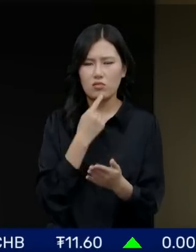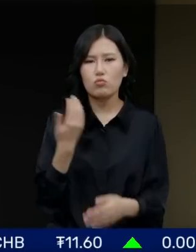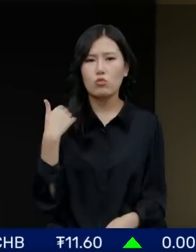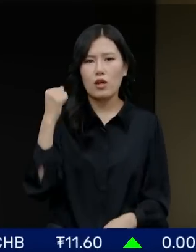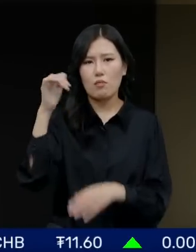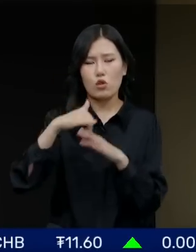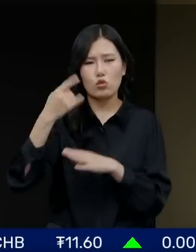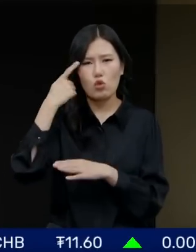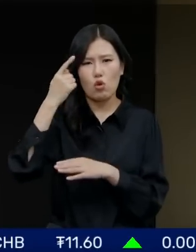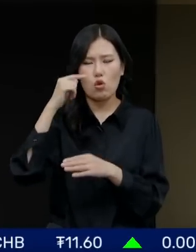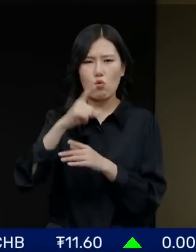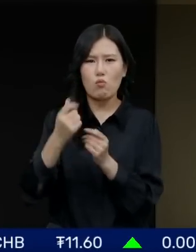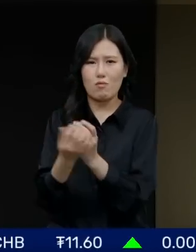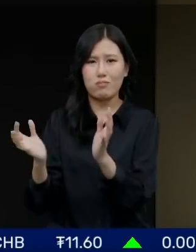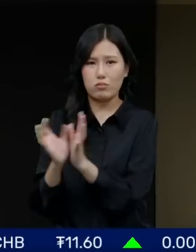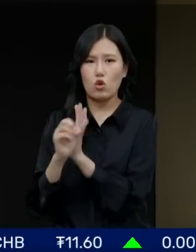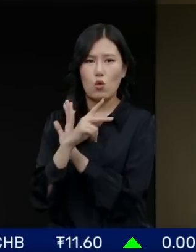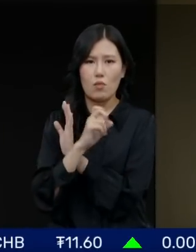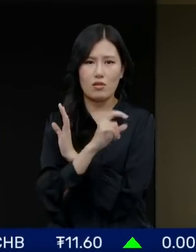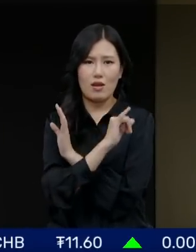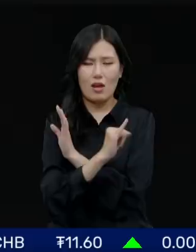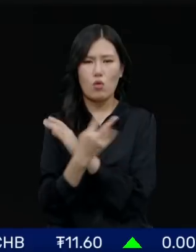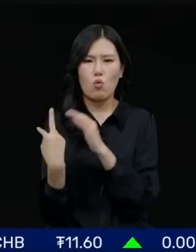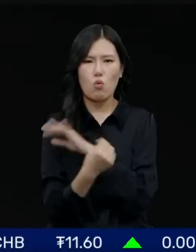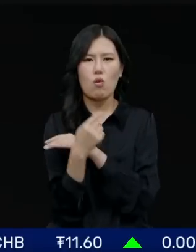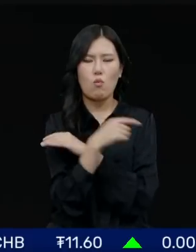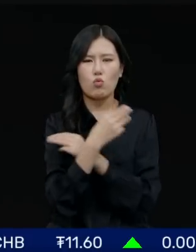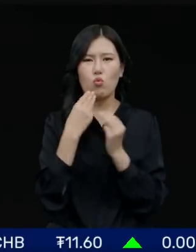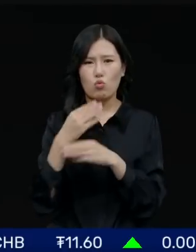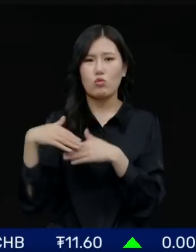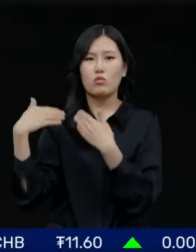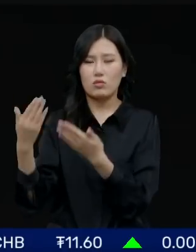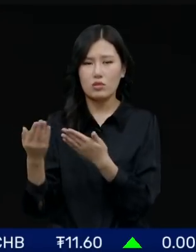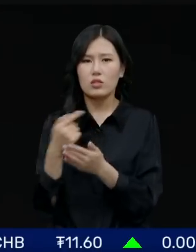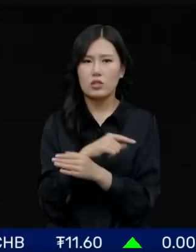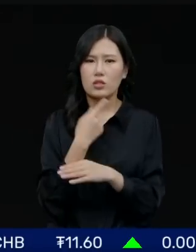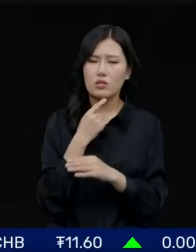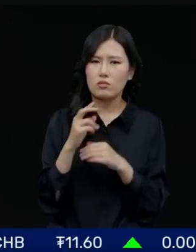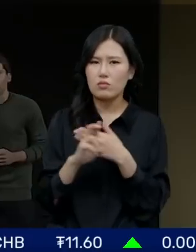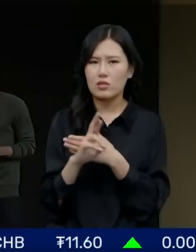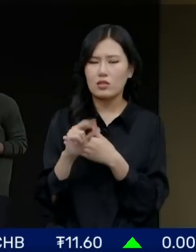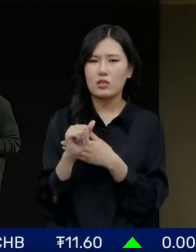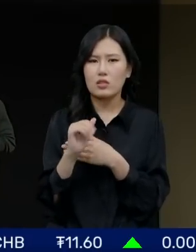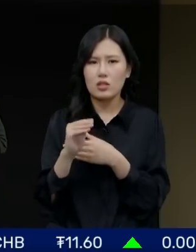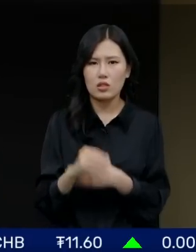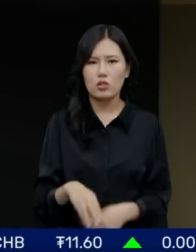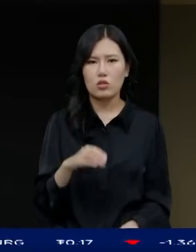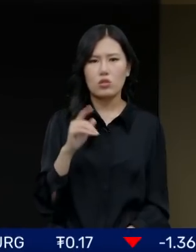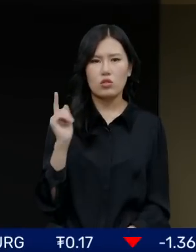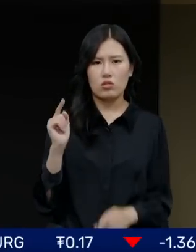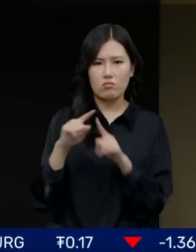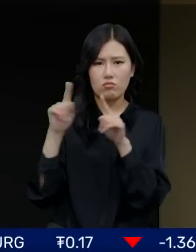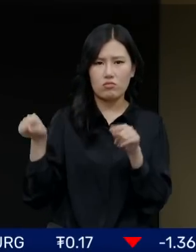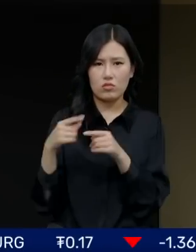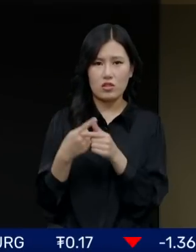зохиолчдын ивлэл OpenAI-г хулгай хийсэн гэж шүүхэд өгөөд байсан юм. Тэгвэл энэ мэт тохиолдлуудаас хэрэглэгчтэй хамгаалах copyright shield гэх